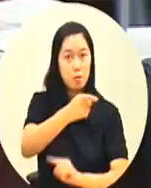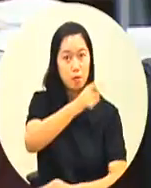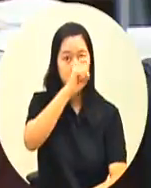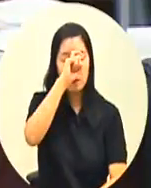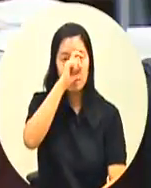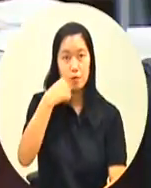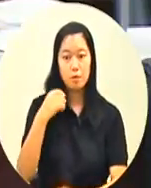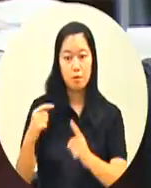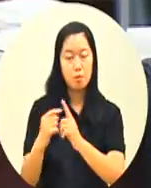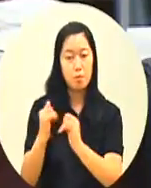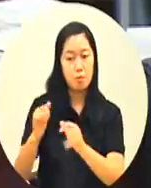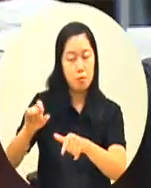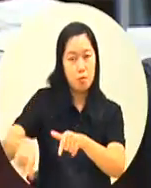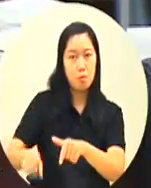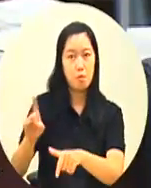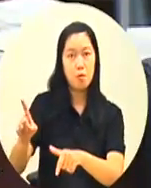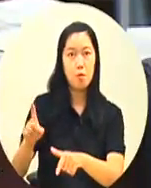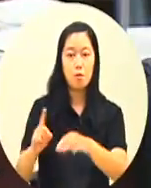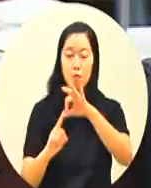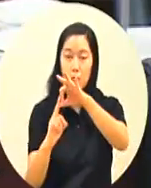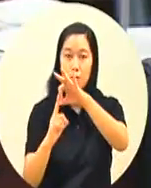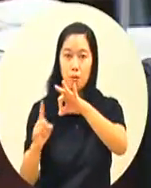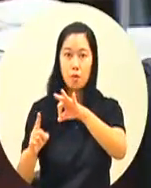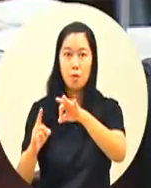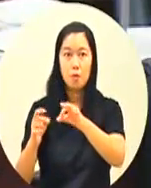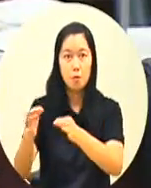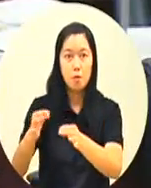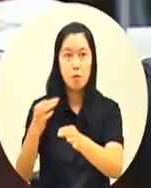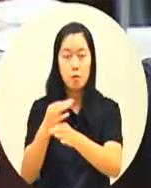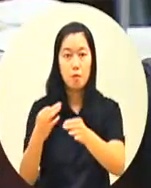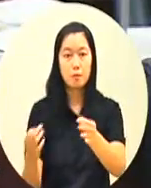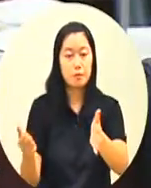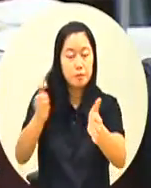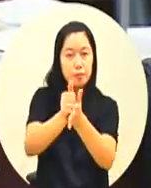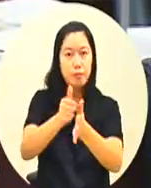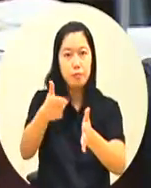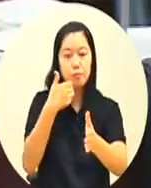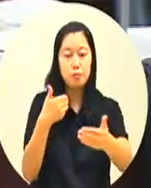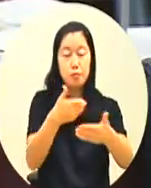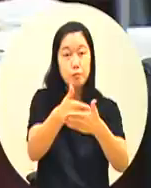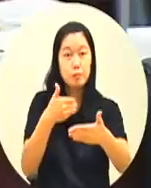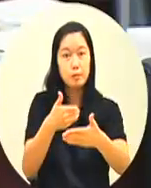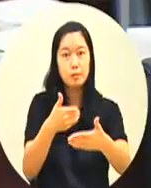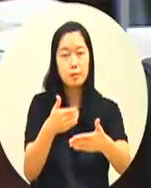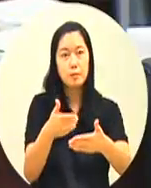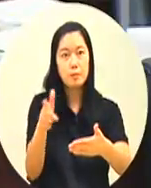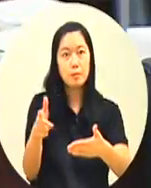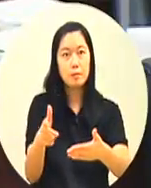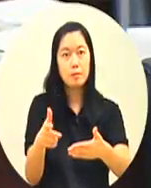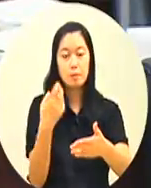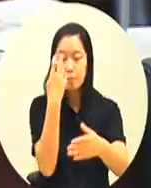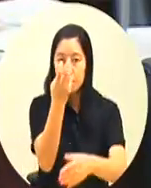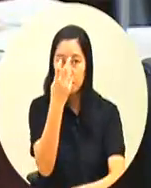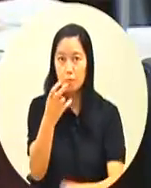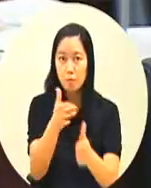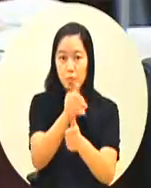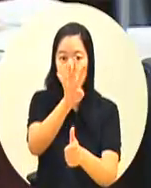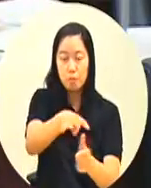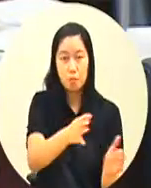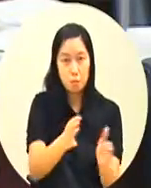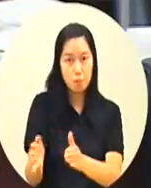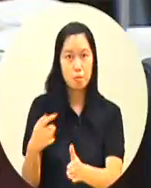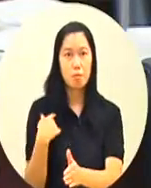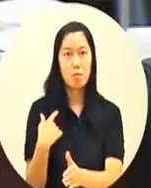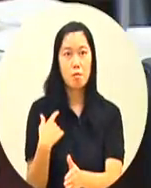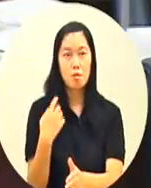间民间的公车业者的车上能够让一卡通去使用，他去拜访他们的总经理还是董事长，他们